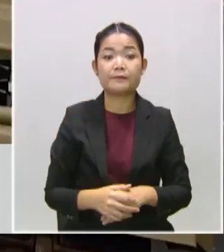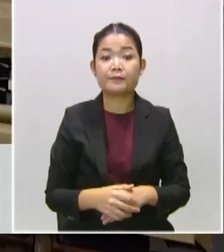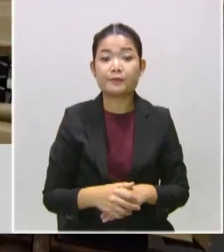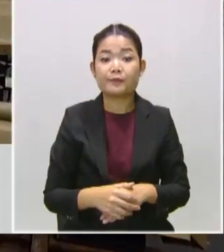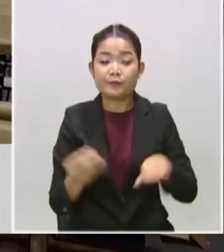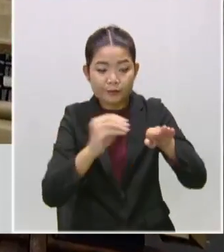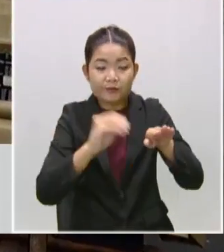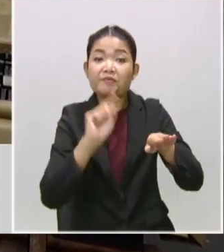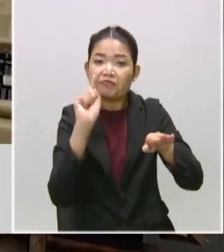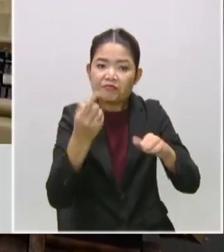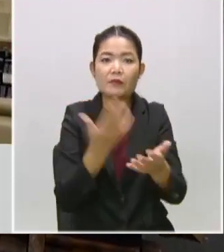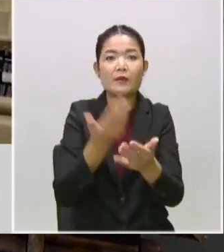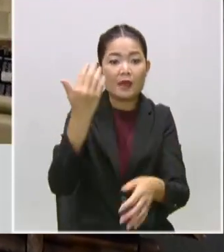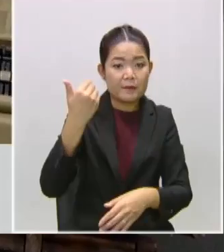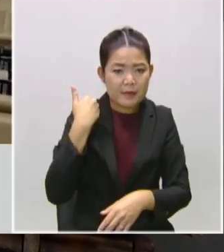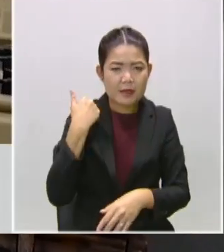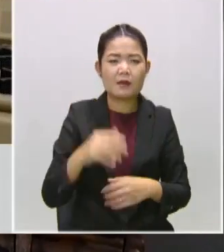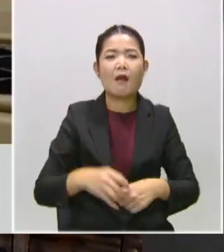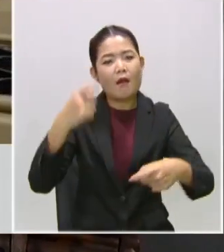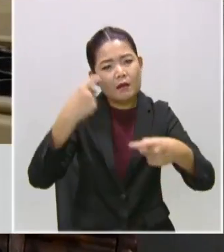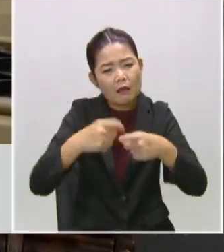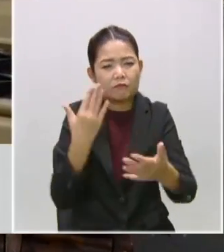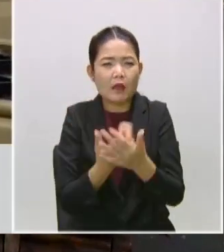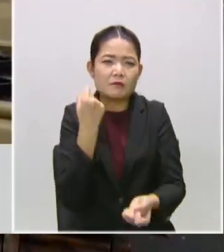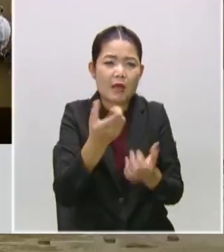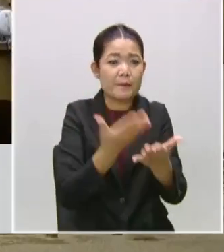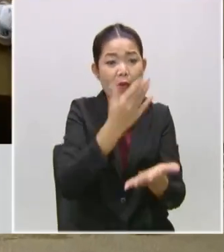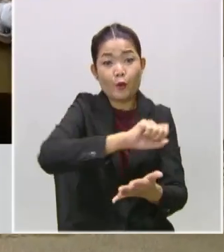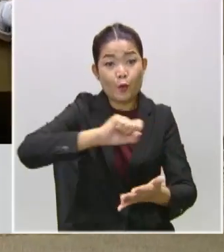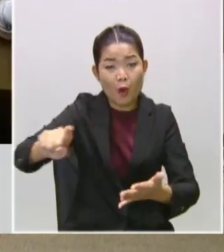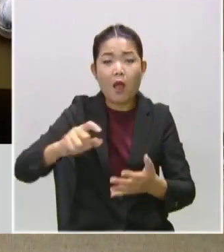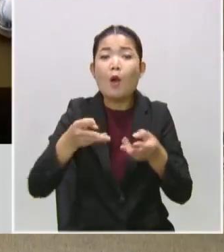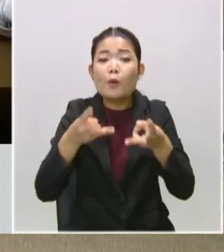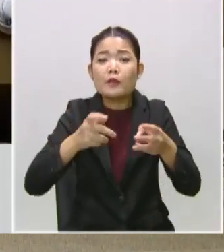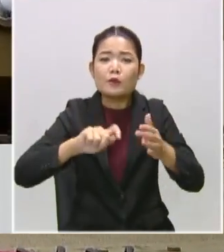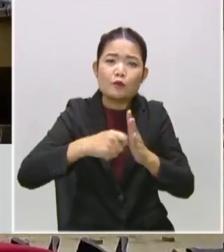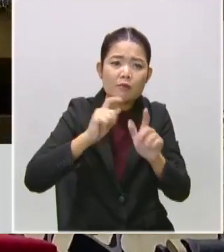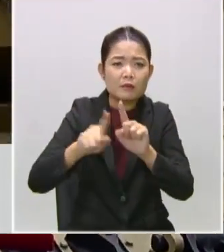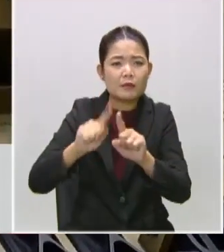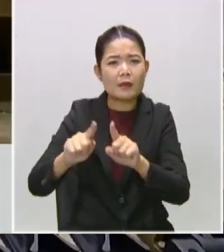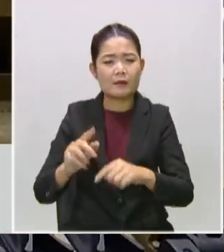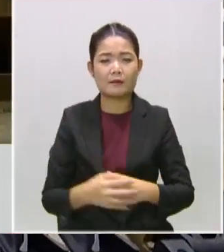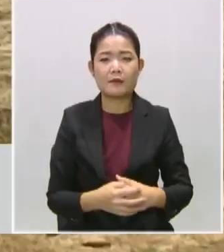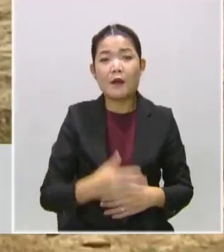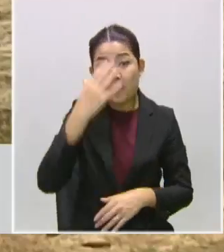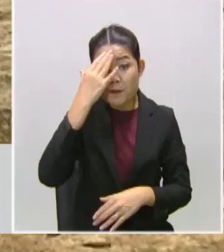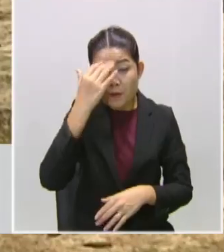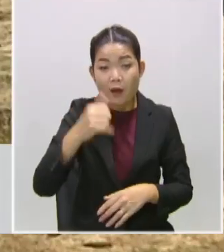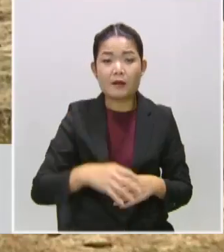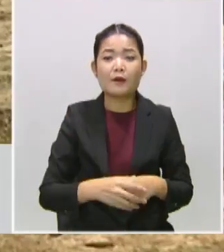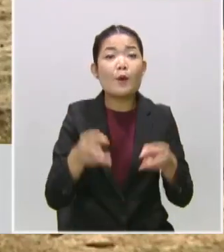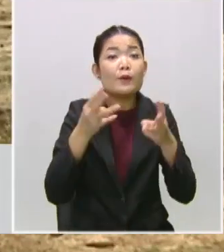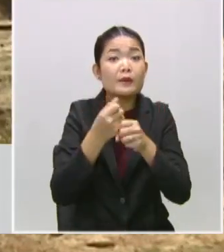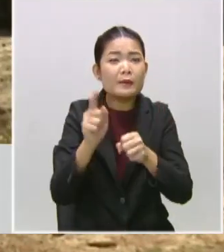อาวุธที่ทันสมัยและราคาแพงมีความยุ่งยากและเสียค่าใช้จ่ายสูงกว่าในการบำรุงรักษาและส่งกำลังบำรุงเพราะว่าใช้เชื้อเพลิง